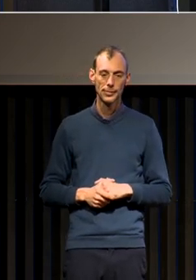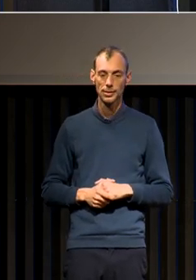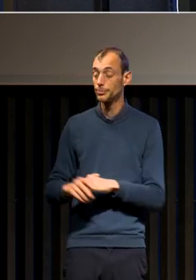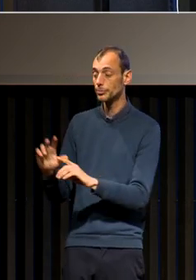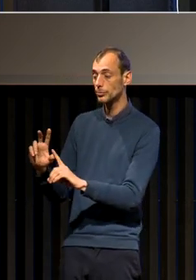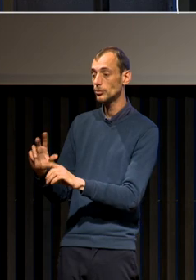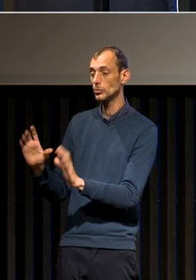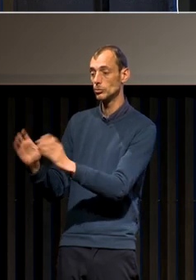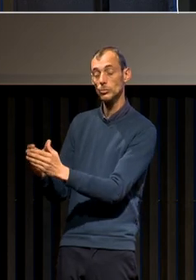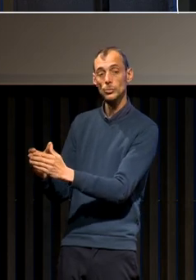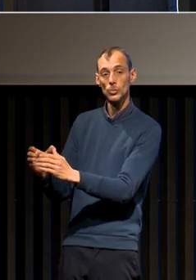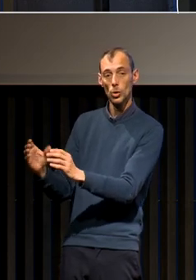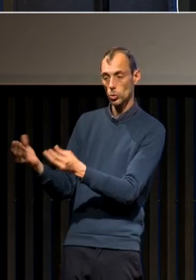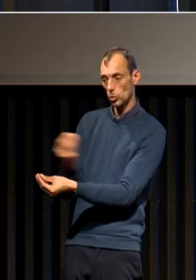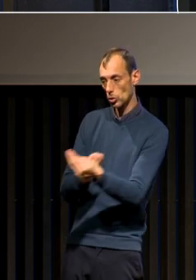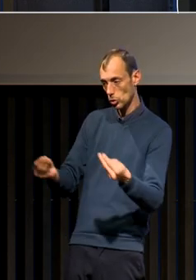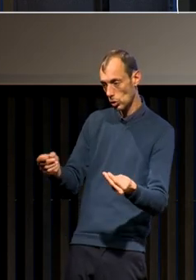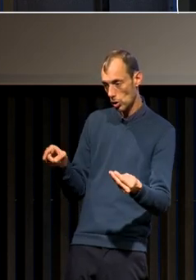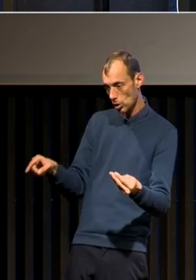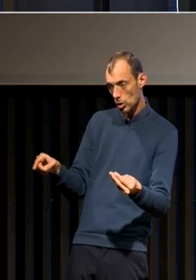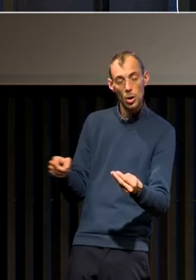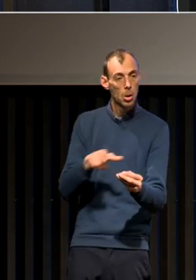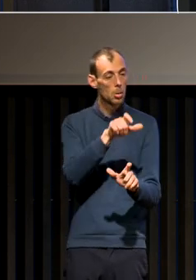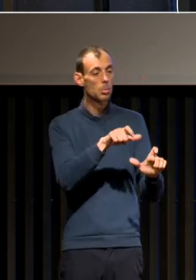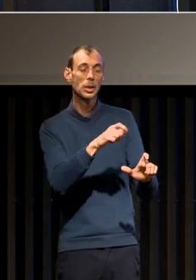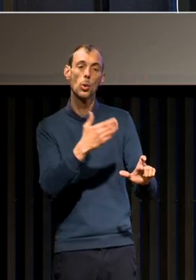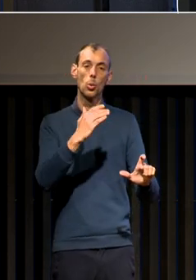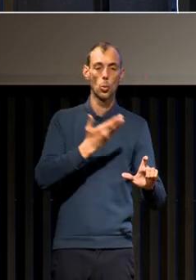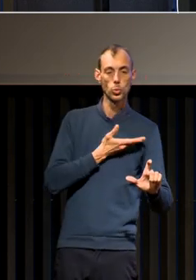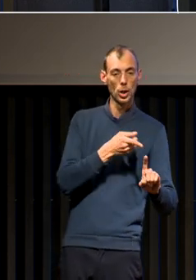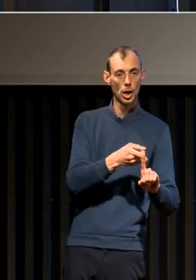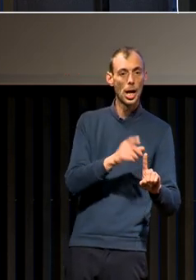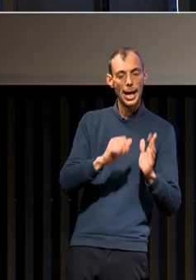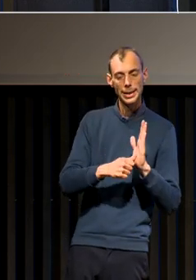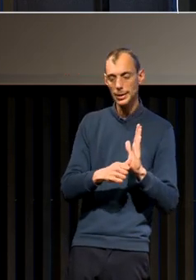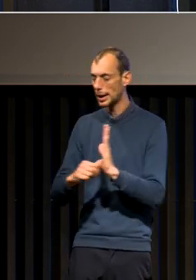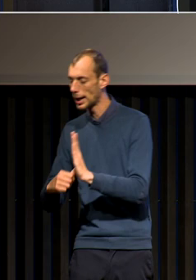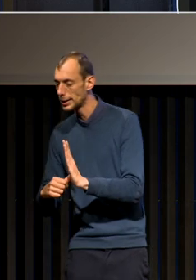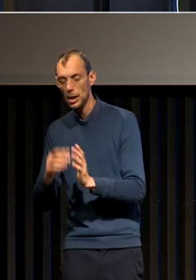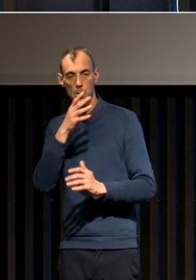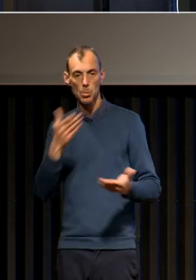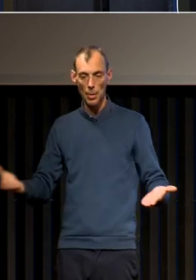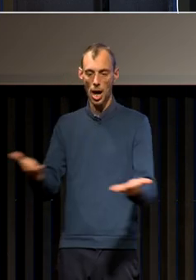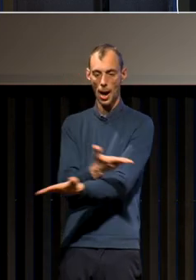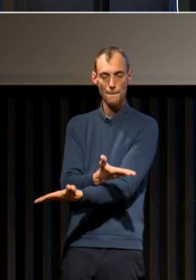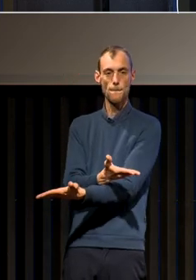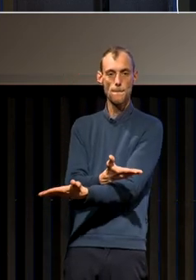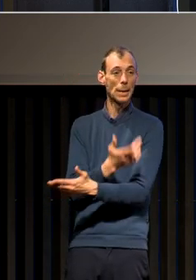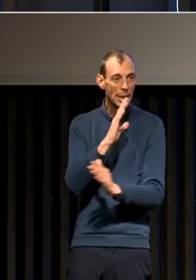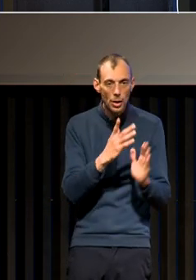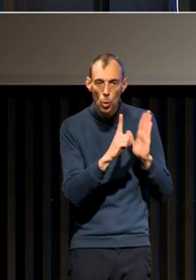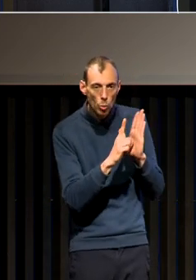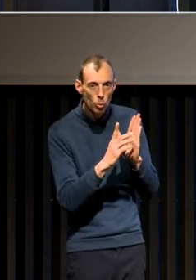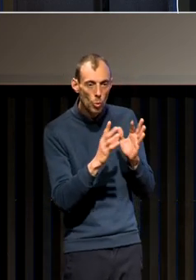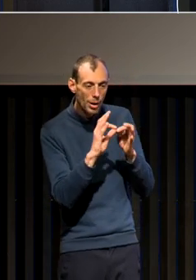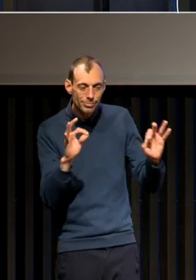du receveur, ni le receveur celle du donneur. Mais ils auraient dû rajouter au moment du don. D'accord ? Donc, si